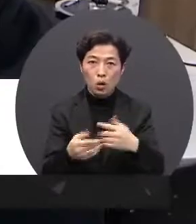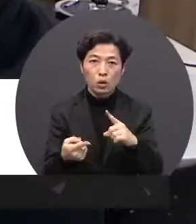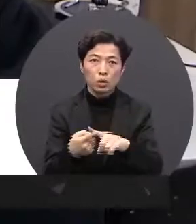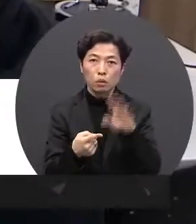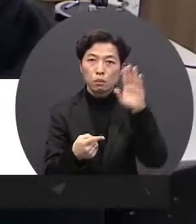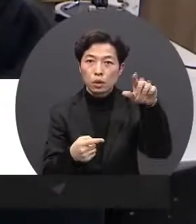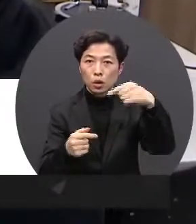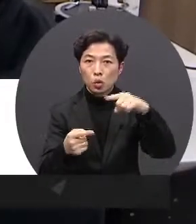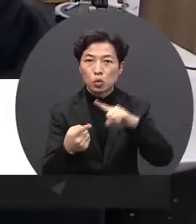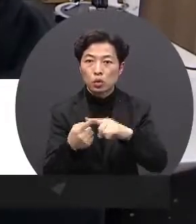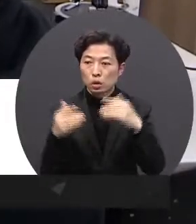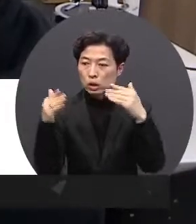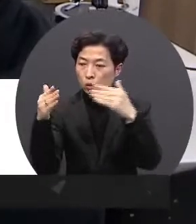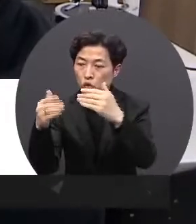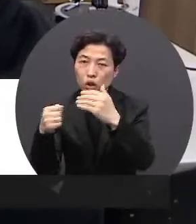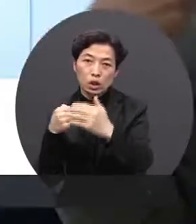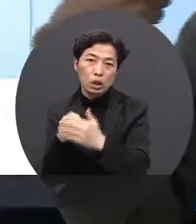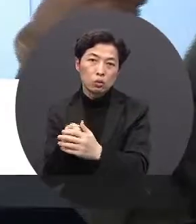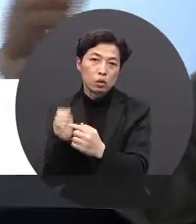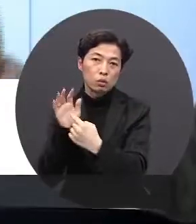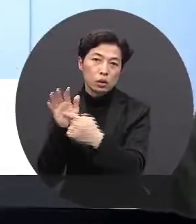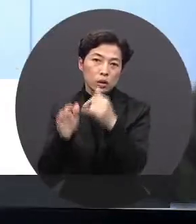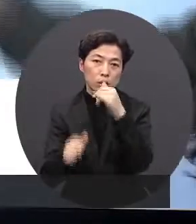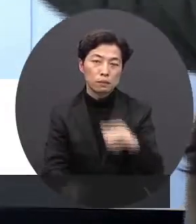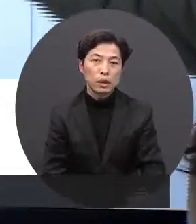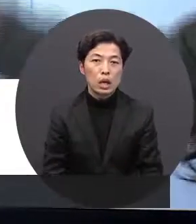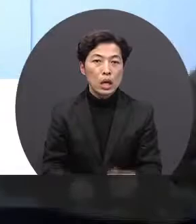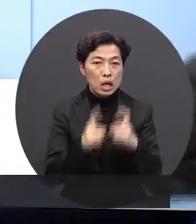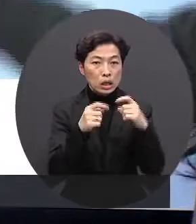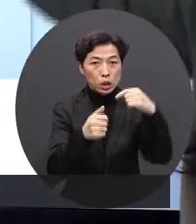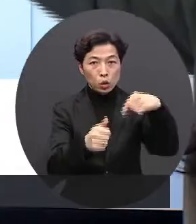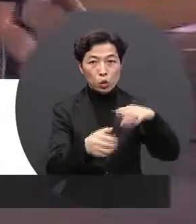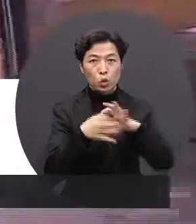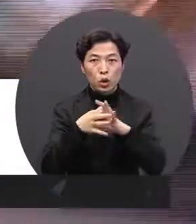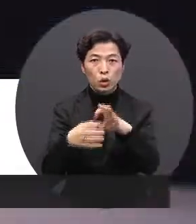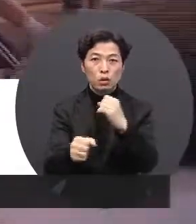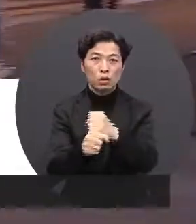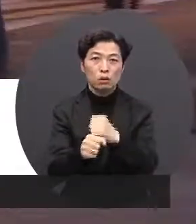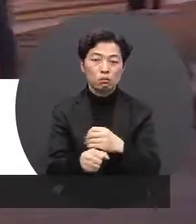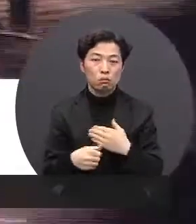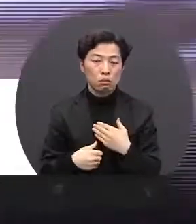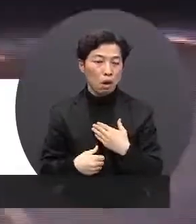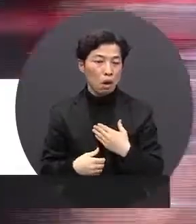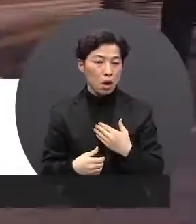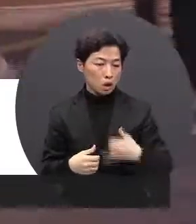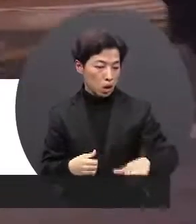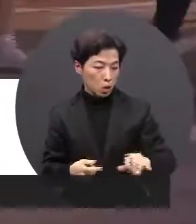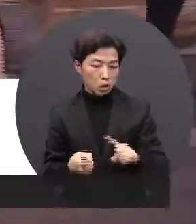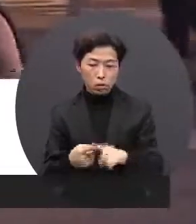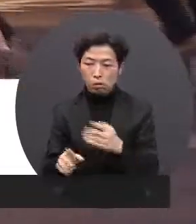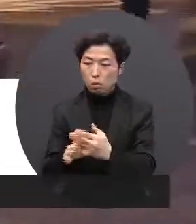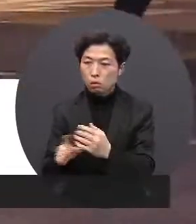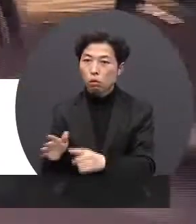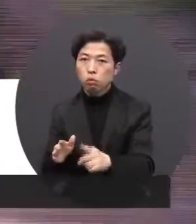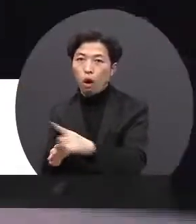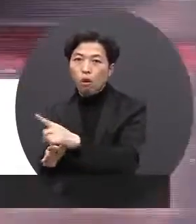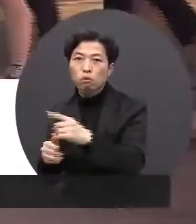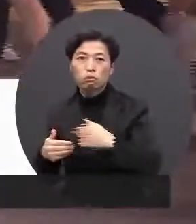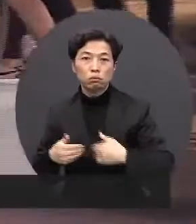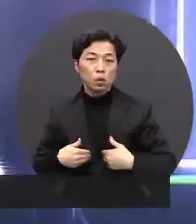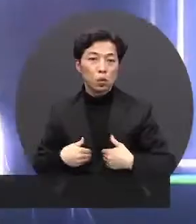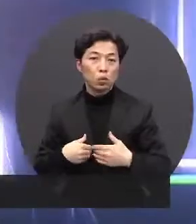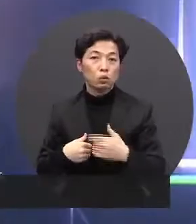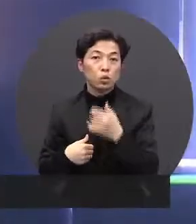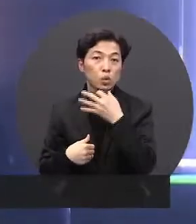뒀기 때문이라고 주장했습니다. 최근 사교육과 관련해서는 내 아이는 남보다 앞서야 한다는 학부모들의